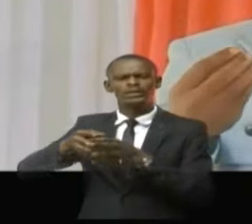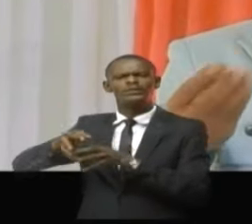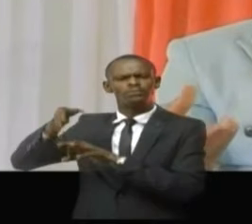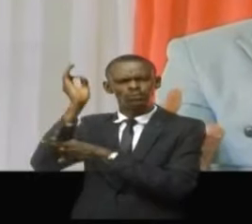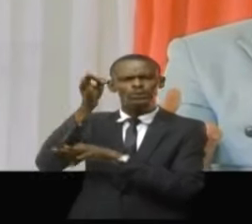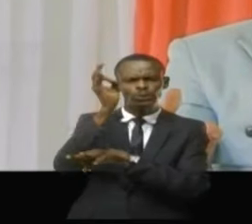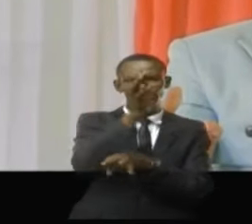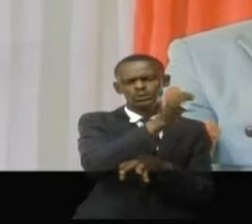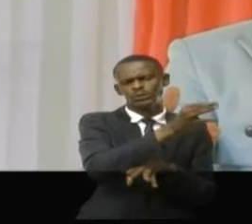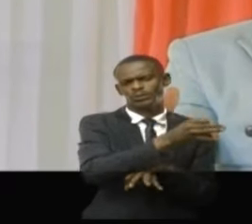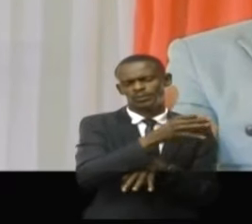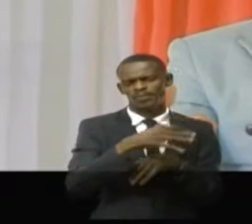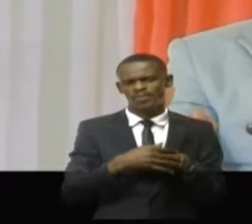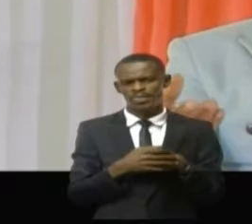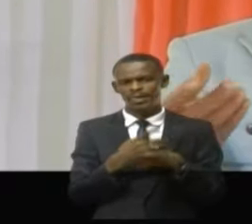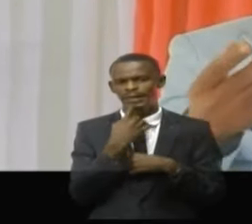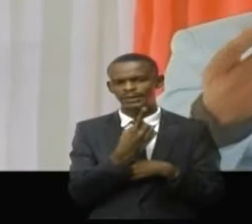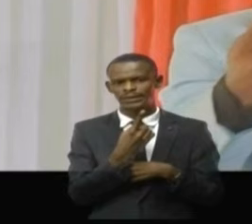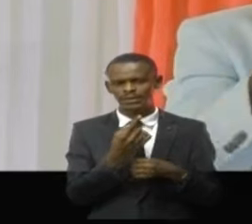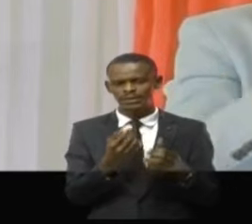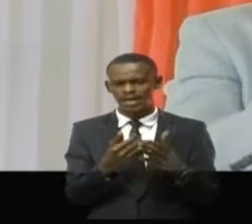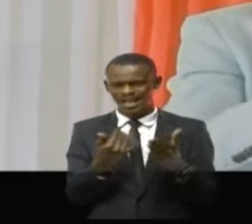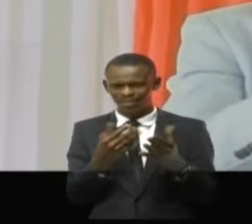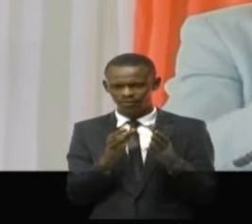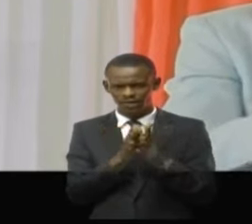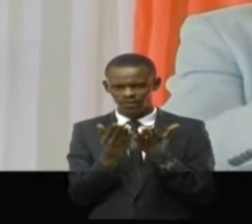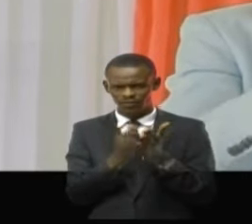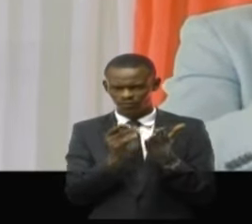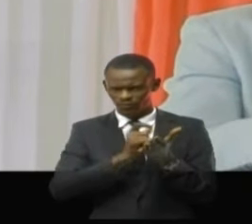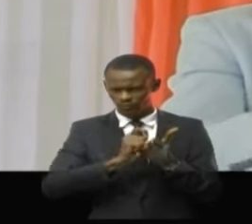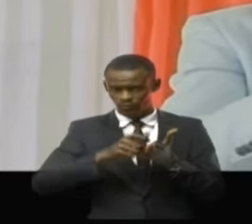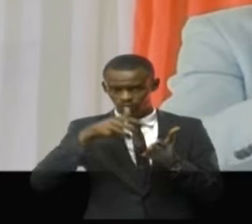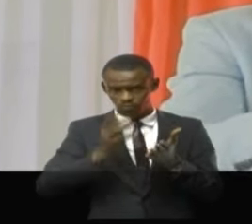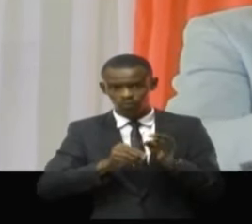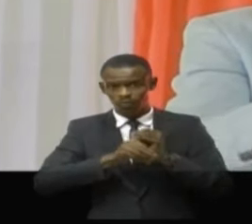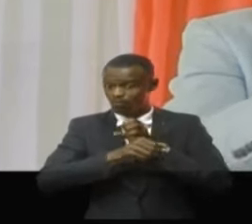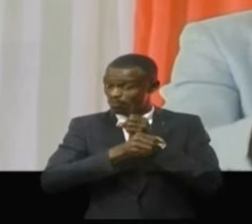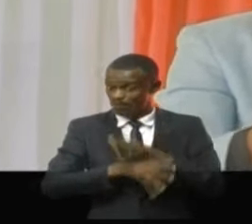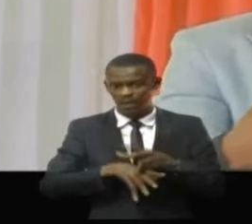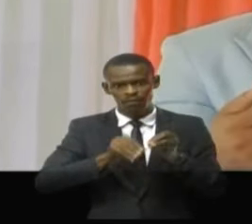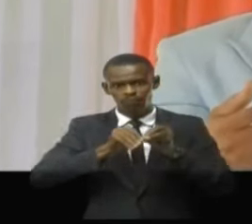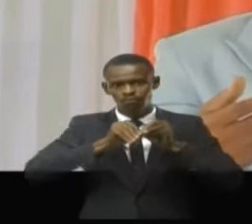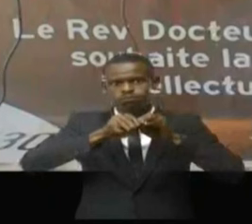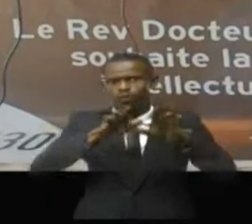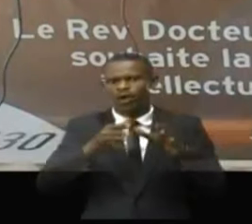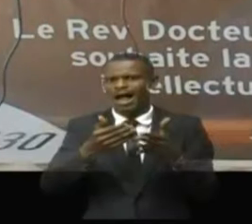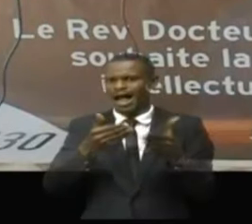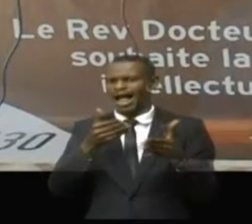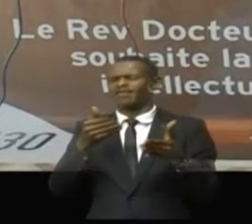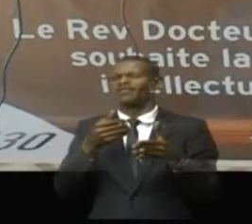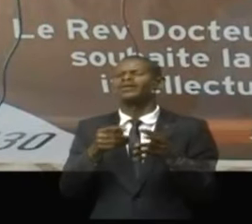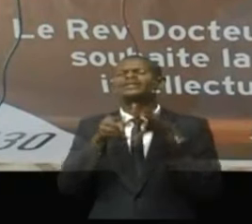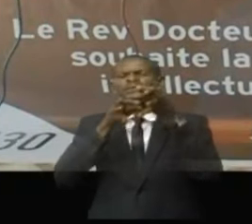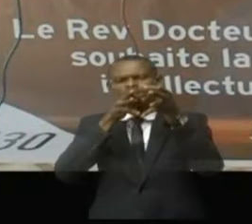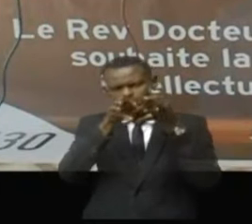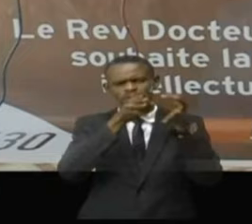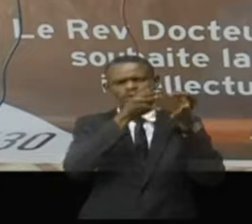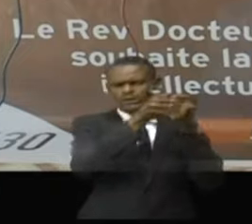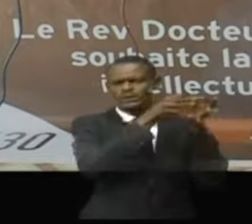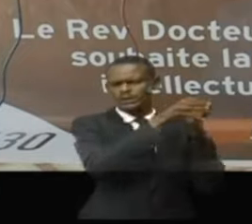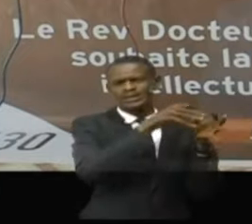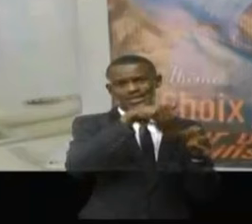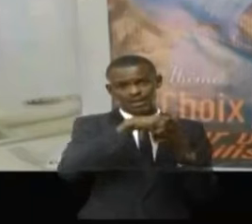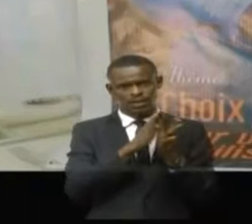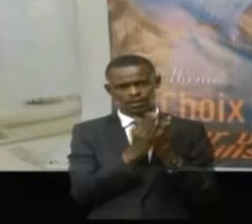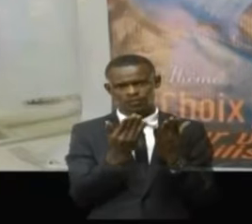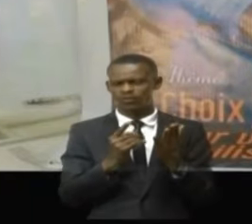Avant la prochaine publication de son ouvrage, le professeur Debot a abordé six questions fondamentales qui façonnent nos vies et